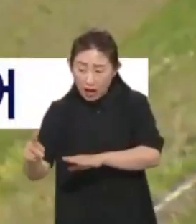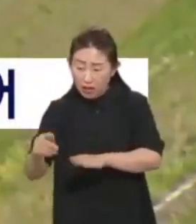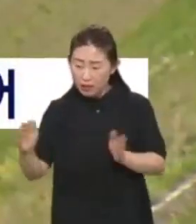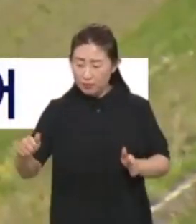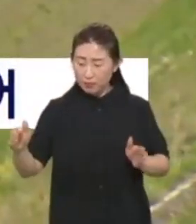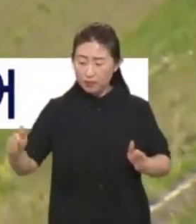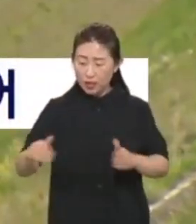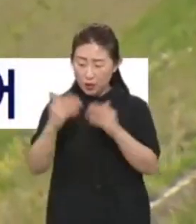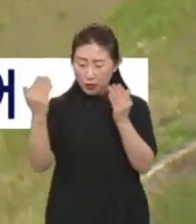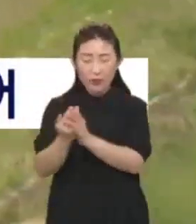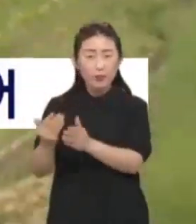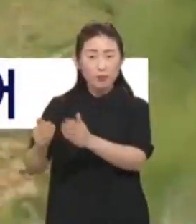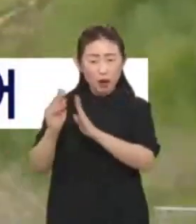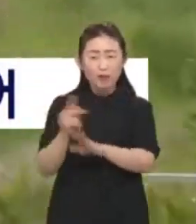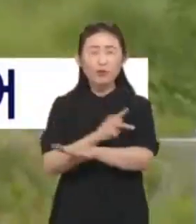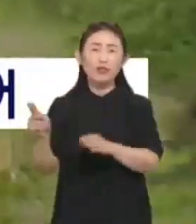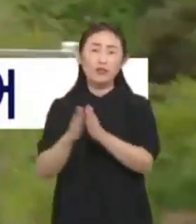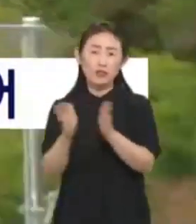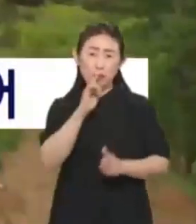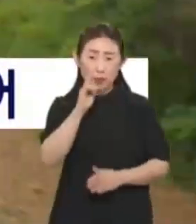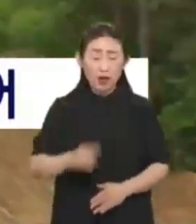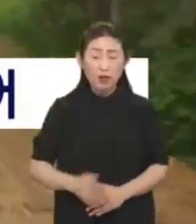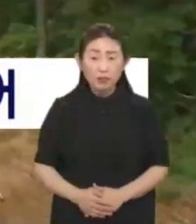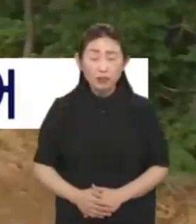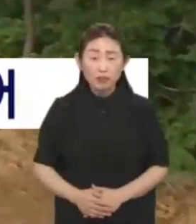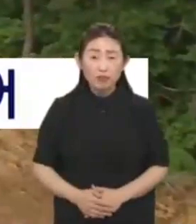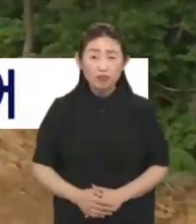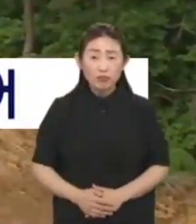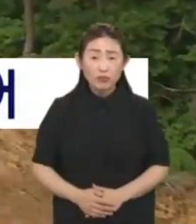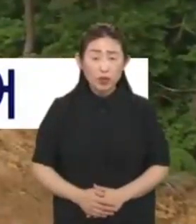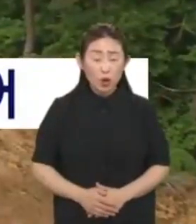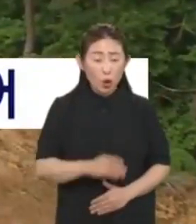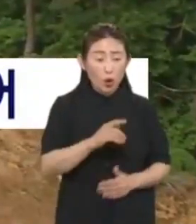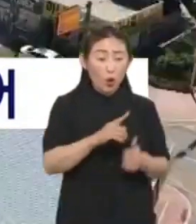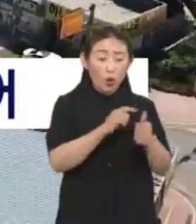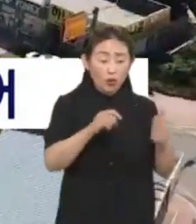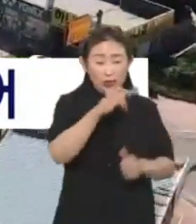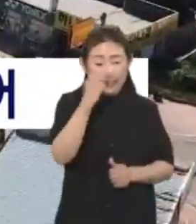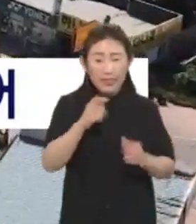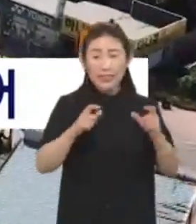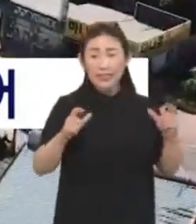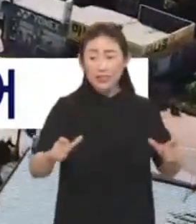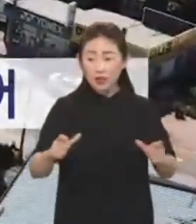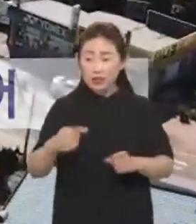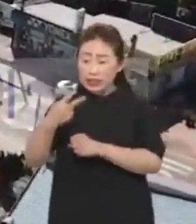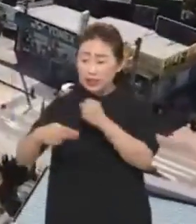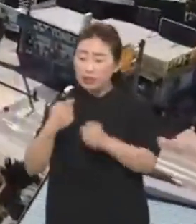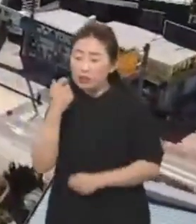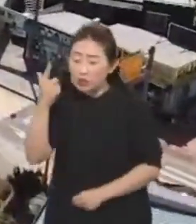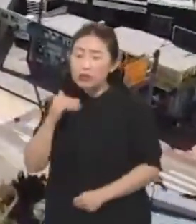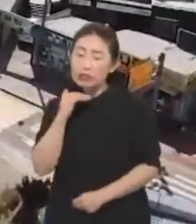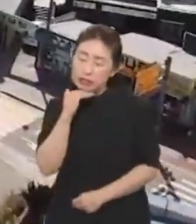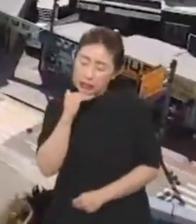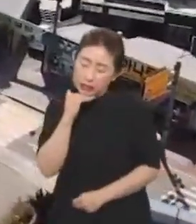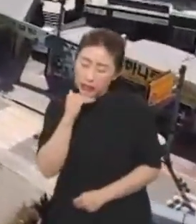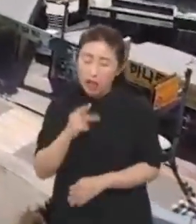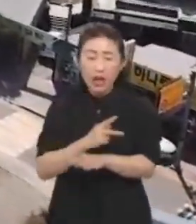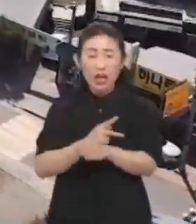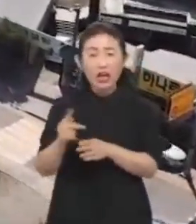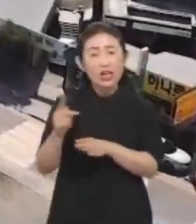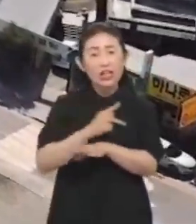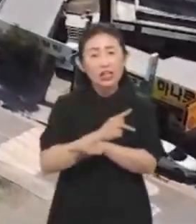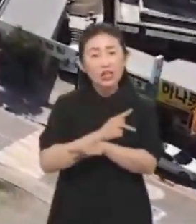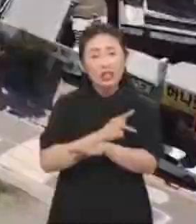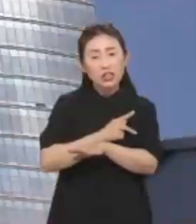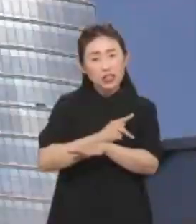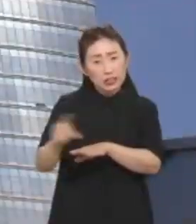완공 이후로 잡고 있습니다. 공사가 끝나도 홍성 예산 주민들은 최대 2년 6개월 동안 전혀 혜택을 보지 못할 수도